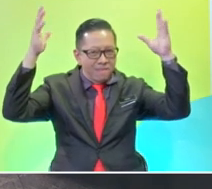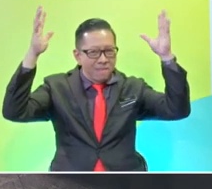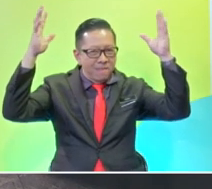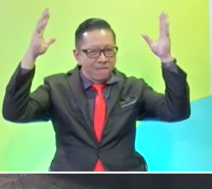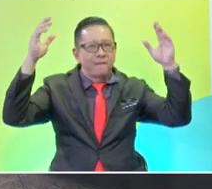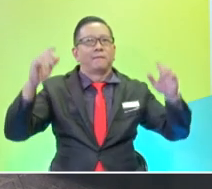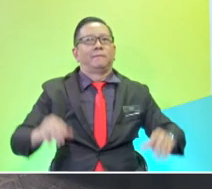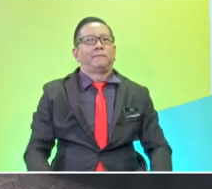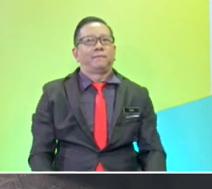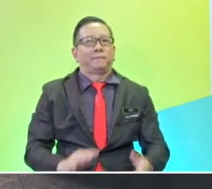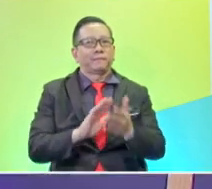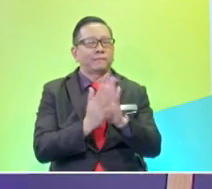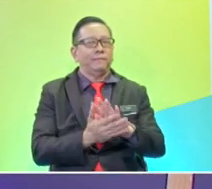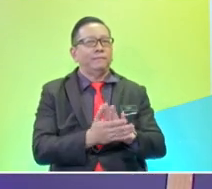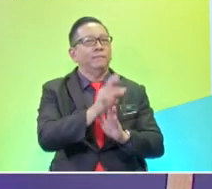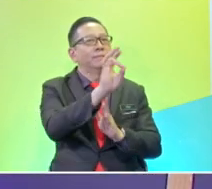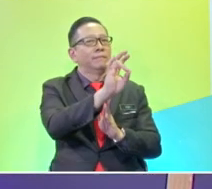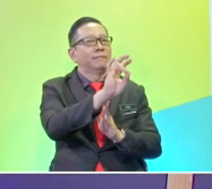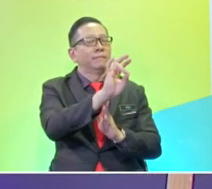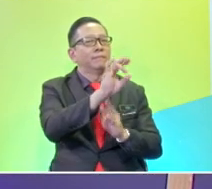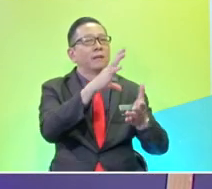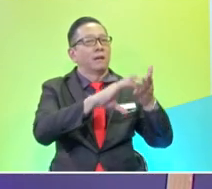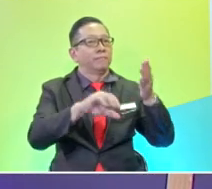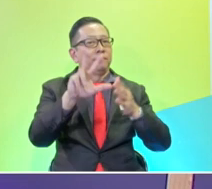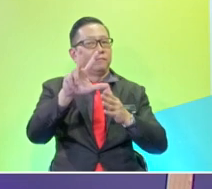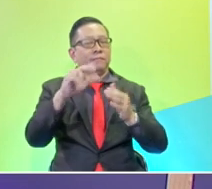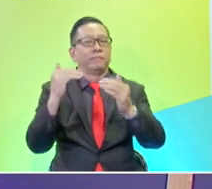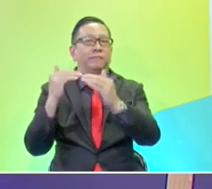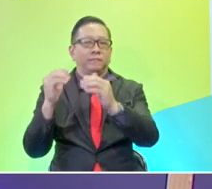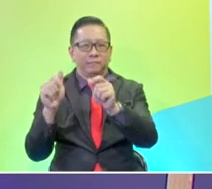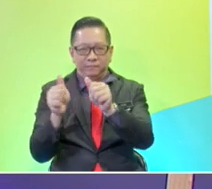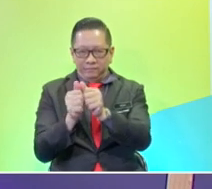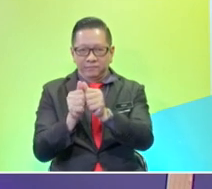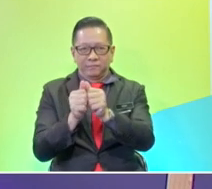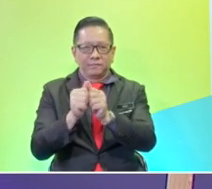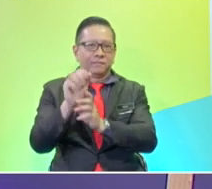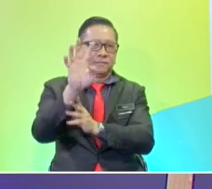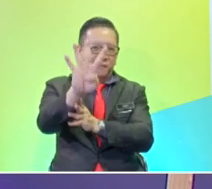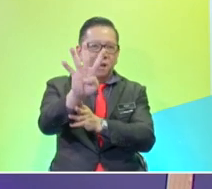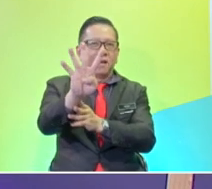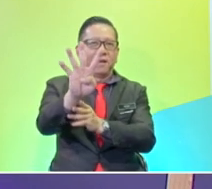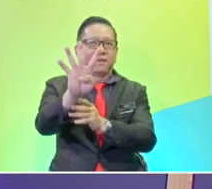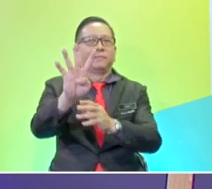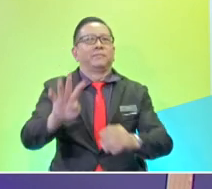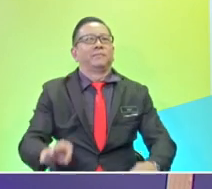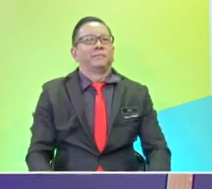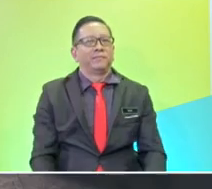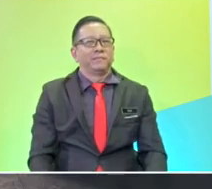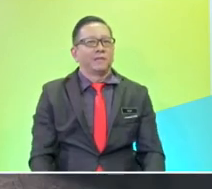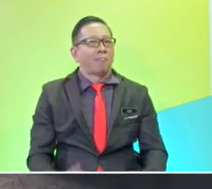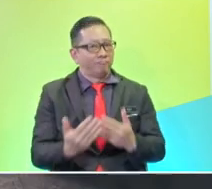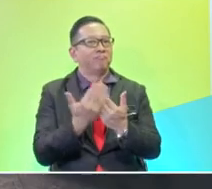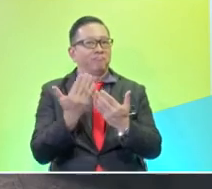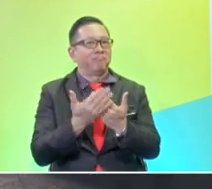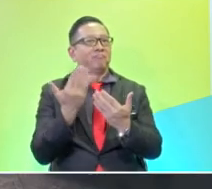Oke jadi 7 tolak tiga sama dengan 44 mudah tak